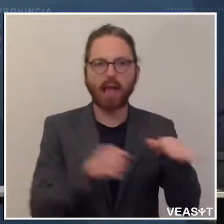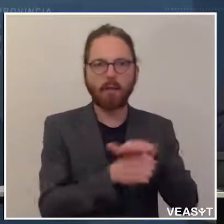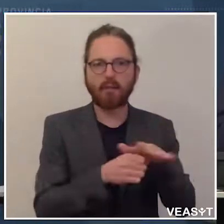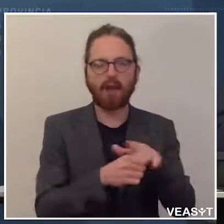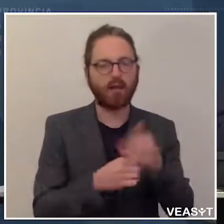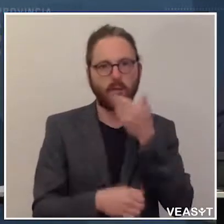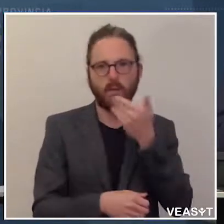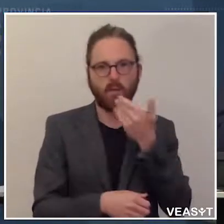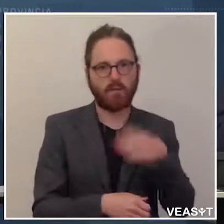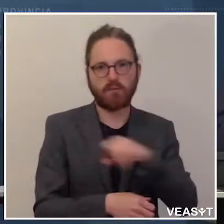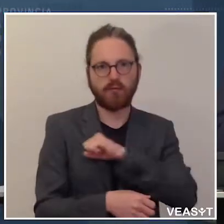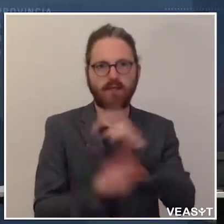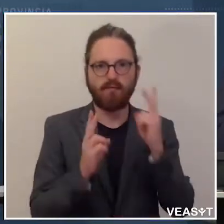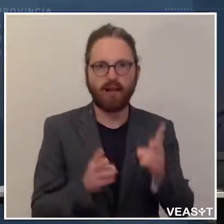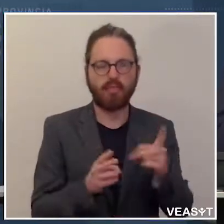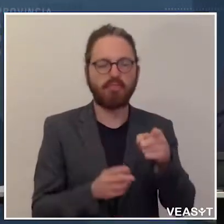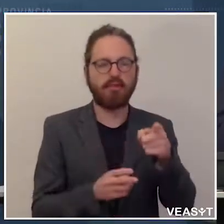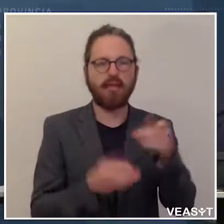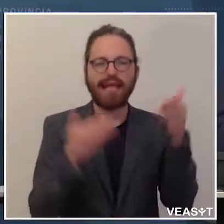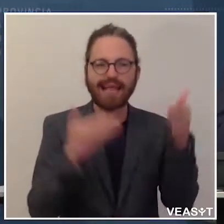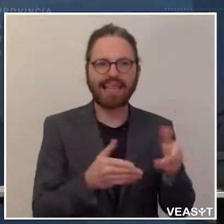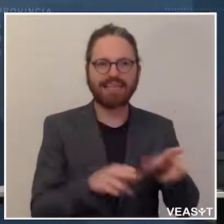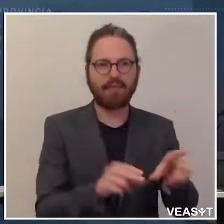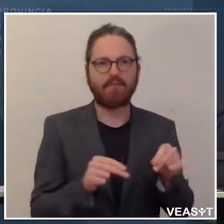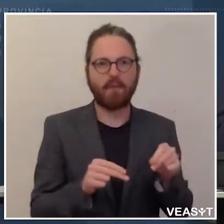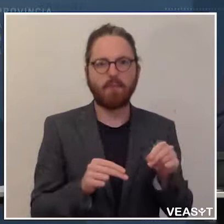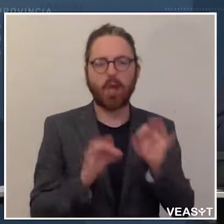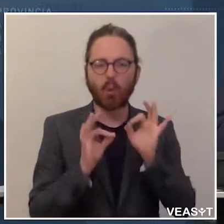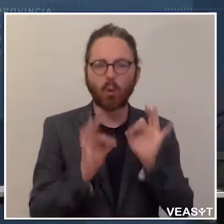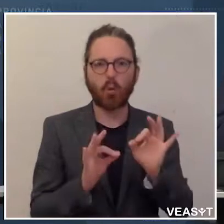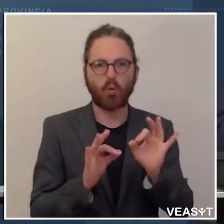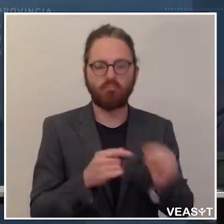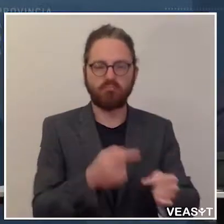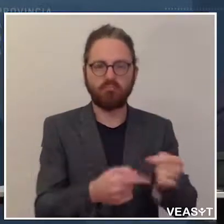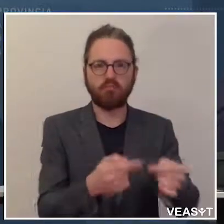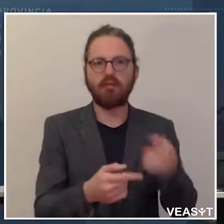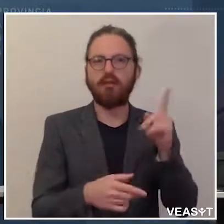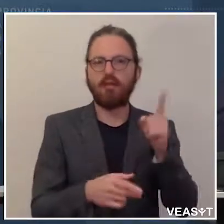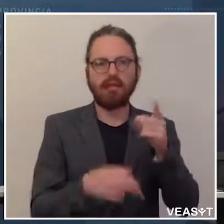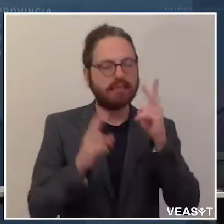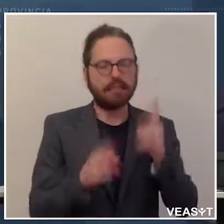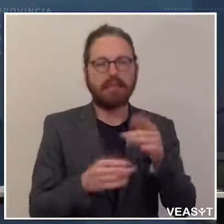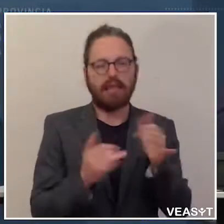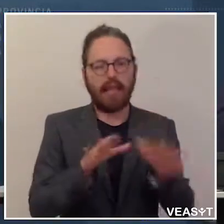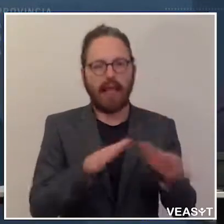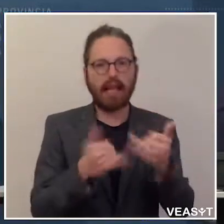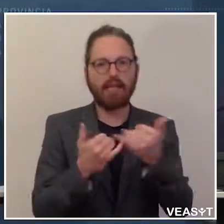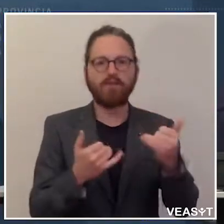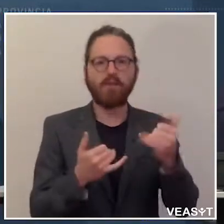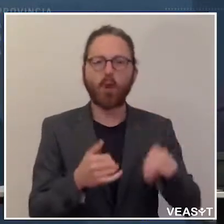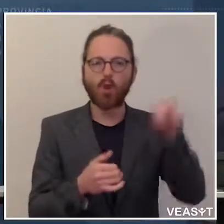preso smith che l'aumento capacità su 7 e il rinnovo da